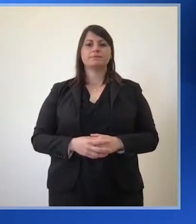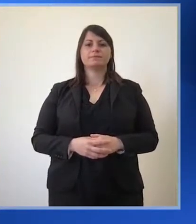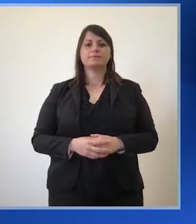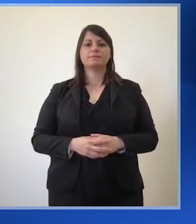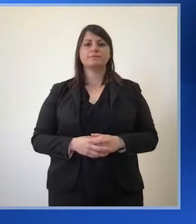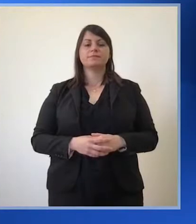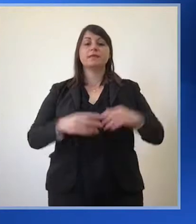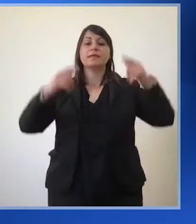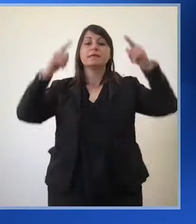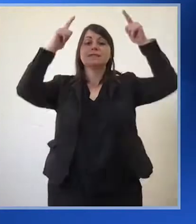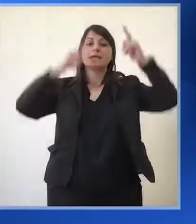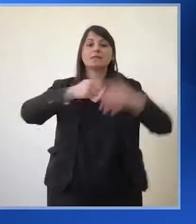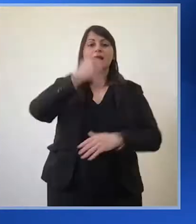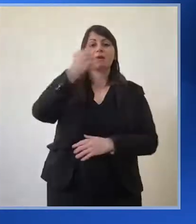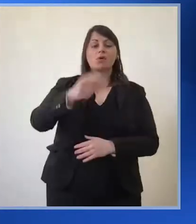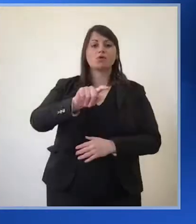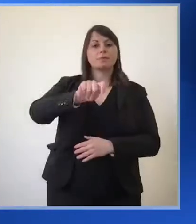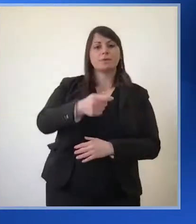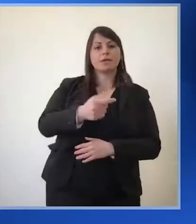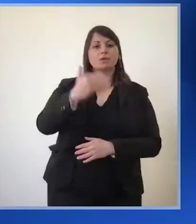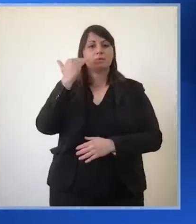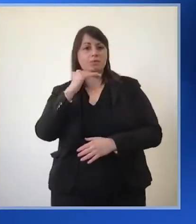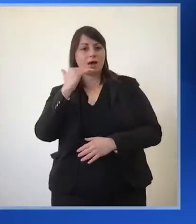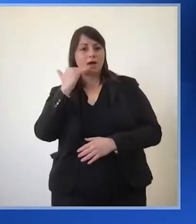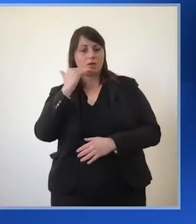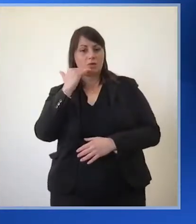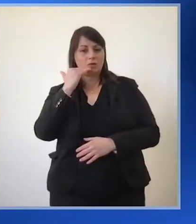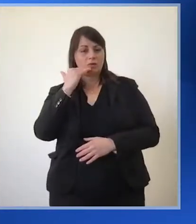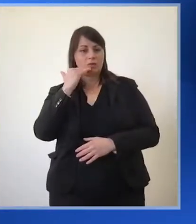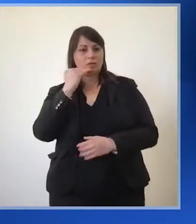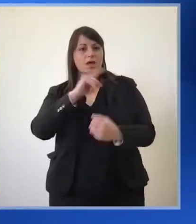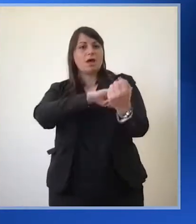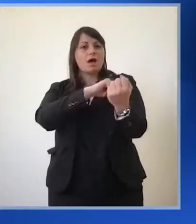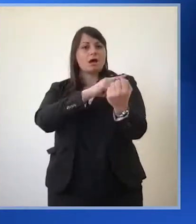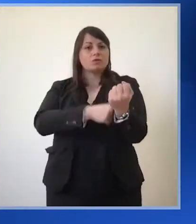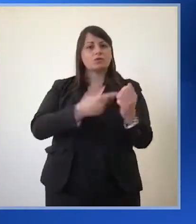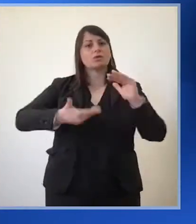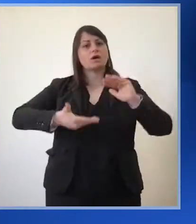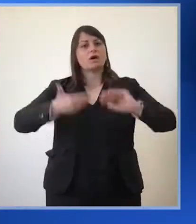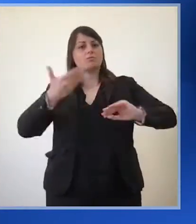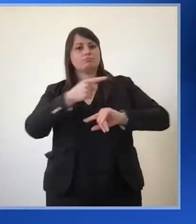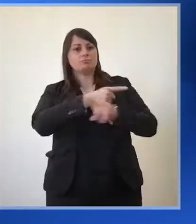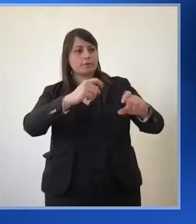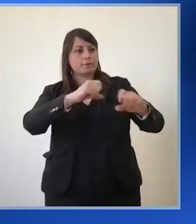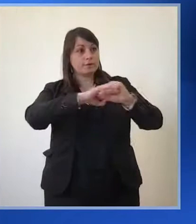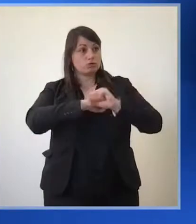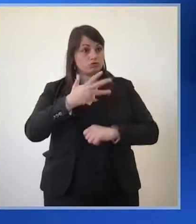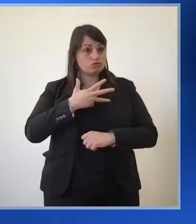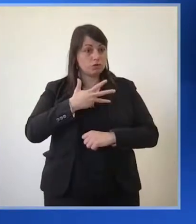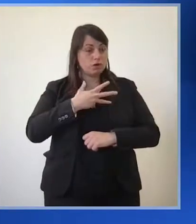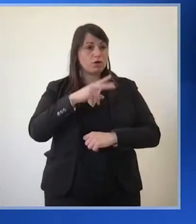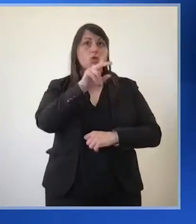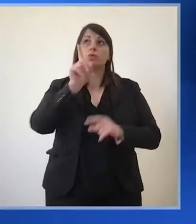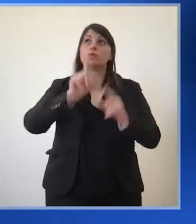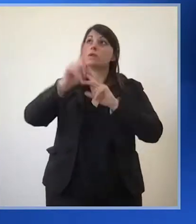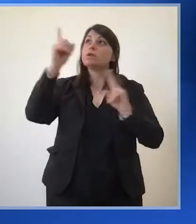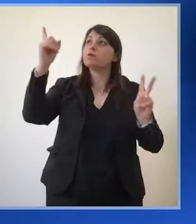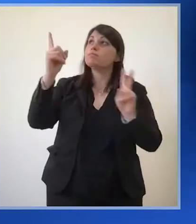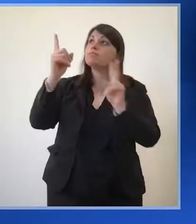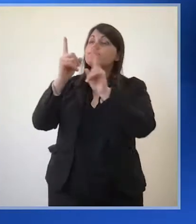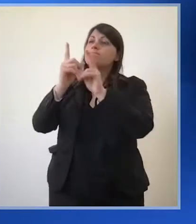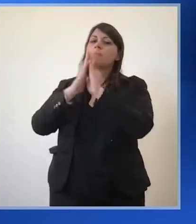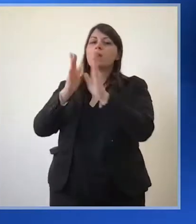Santi Apostoli Petrus et Paulus, de quorum potestate et autoritate confidimi,